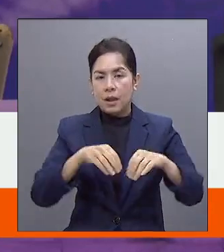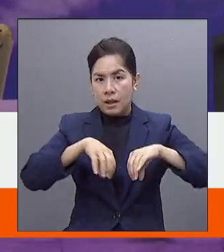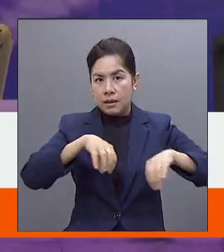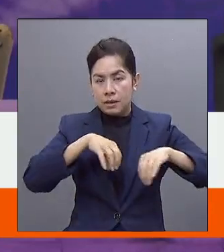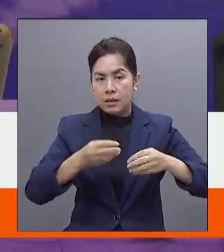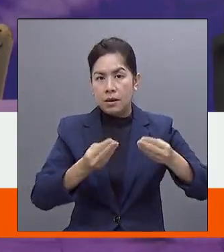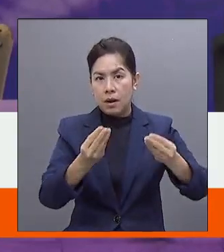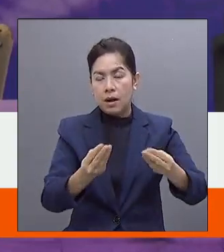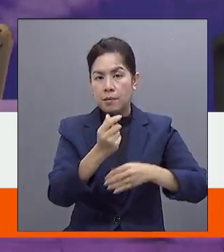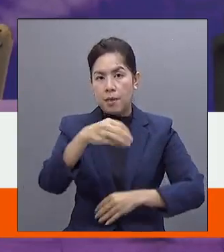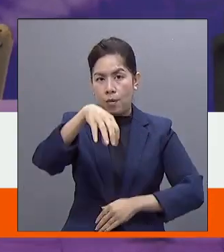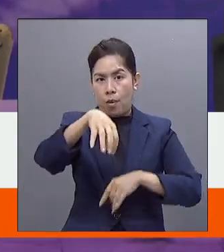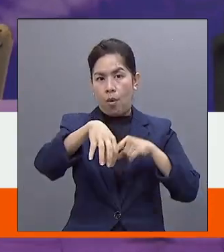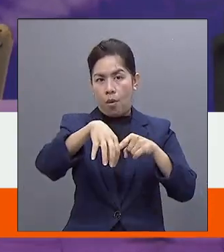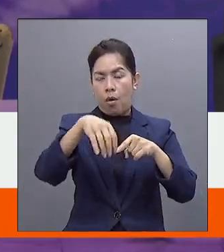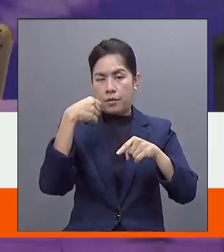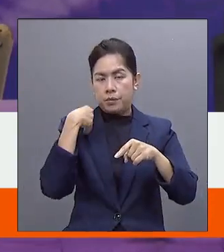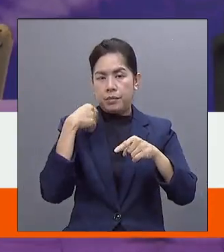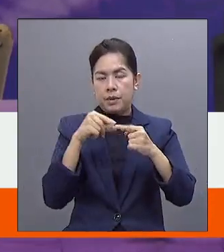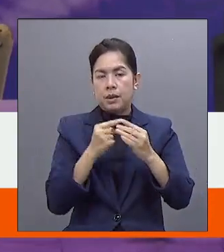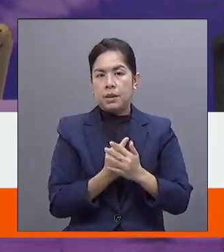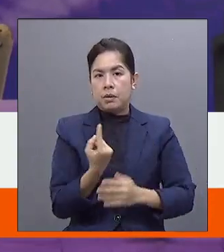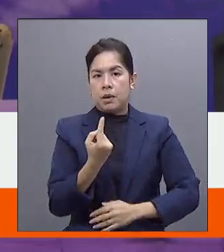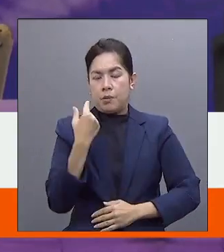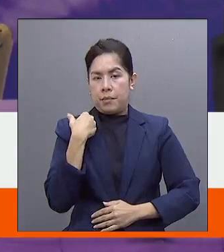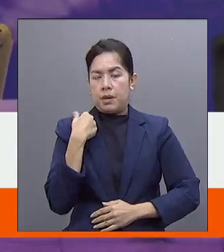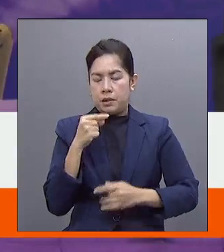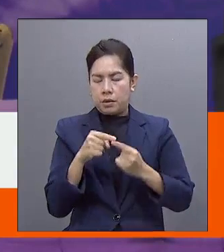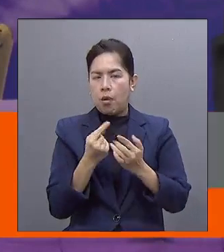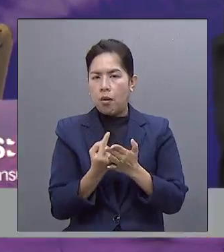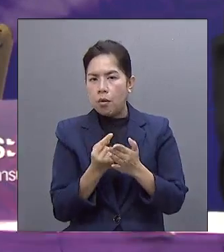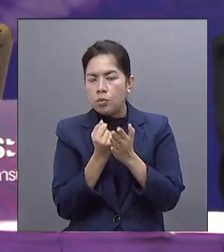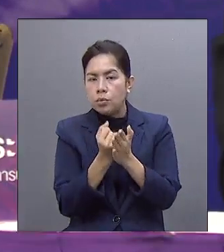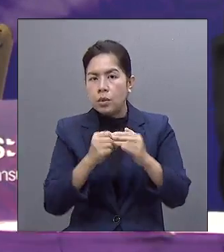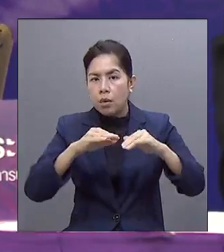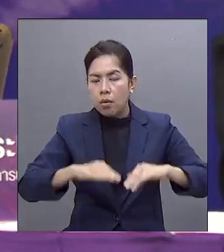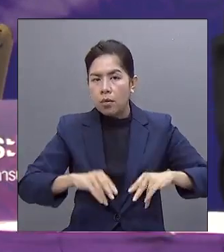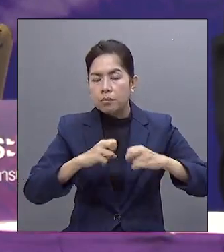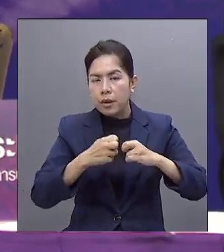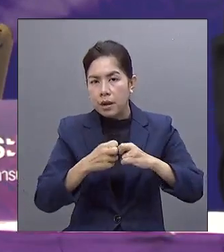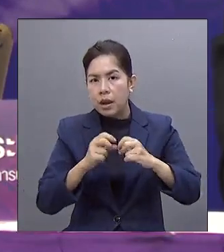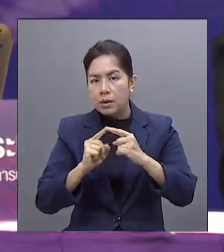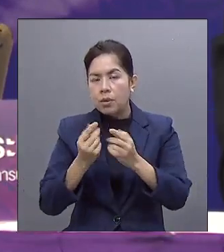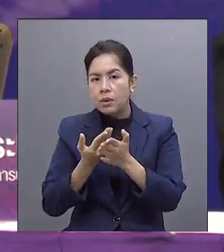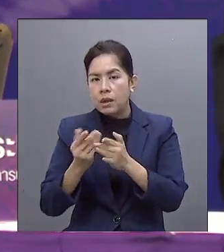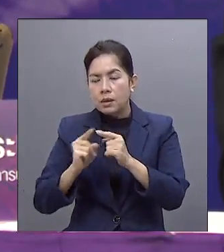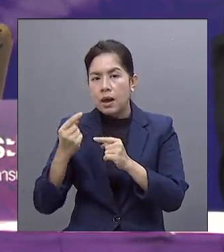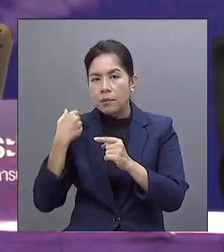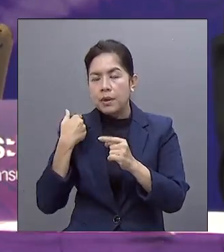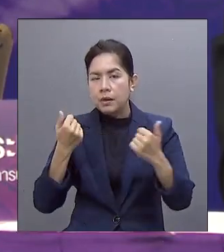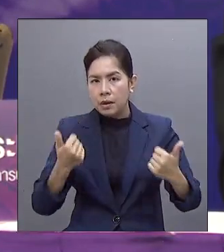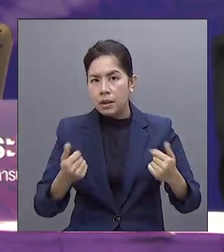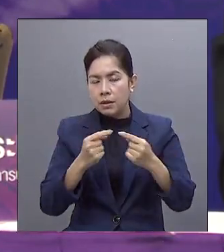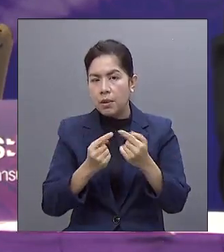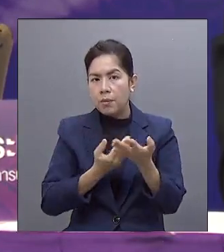กรเดียวเพื่อให้เกิดความคล่องตัวลดต้นทุนได้อย่างแท้จริงตอนนี้ก็อยู่ระหว่างการพิจารณาศึกษาในราย